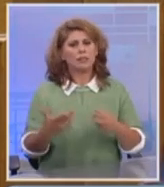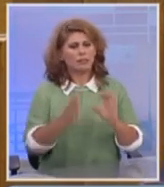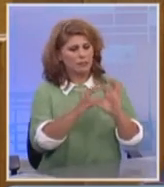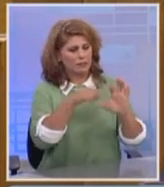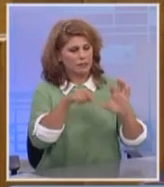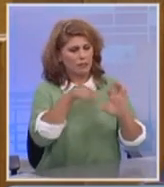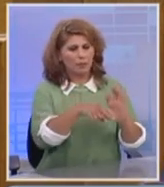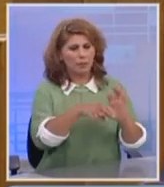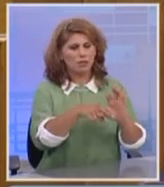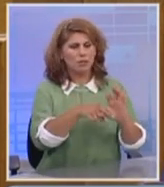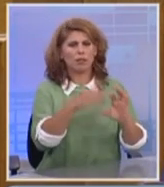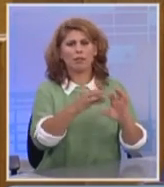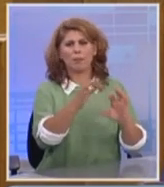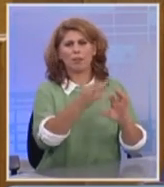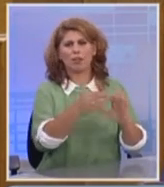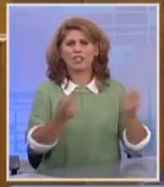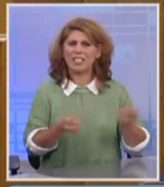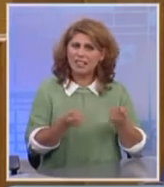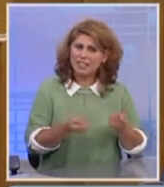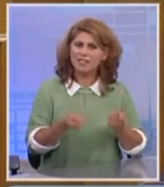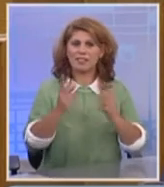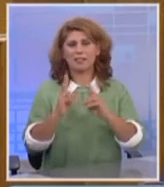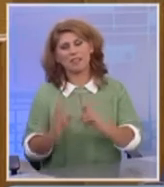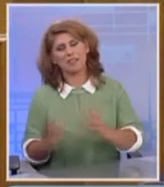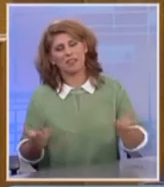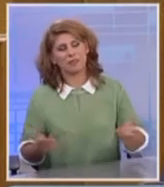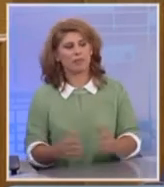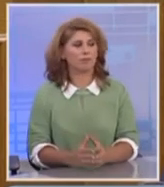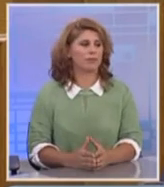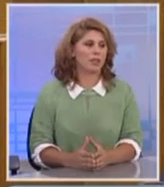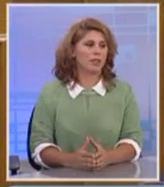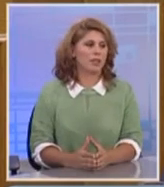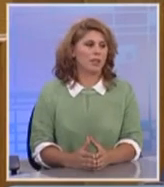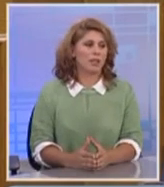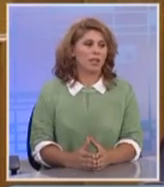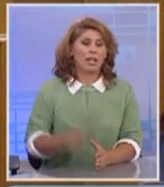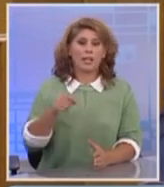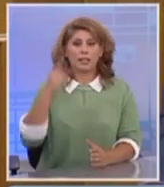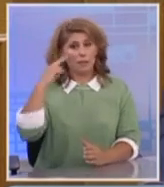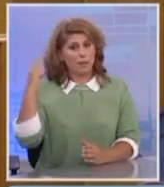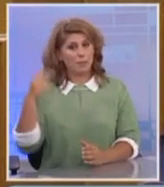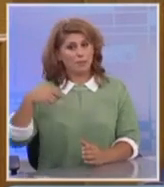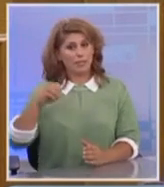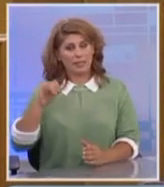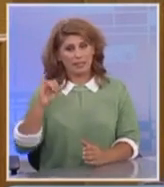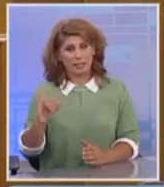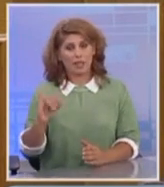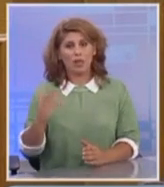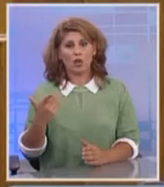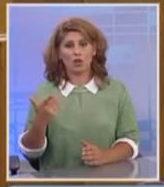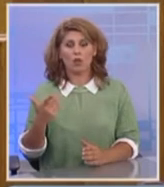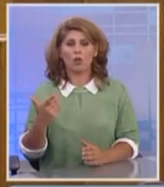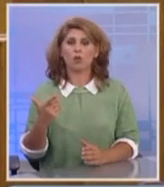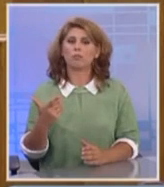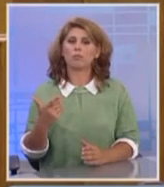στη διδασκαλία, στα εργαστήρια, στην έρευνα. Είναι τα πανεπιστήμια και τα ΤΕΗ όπου οι εστίες